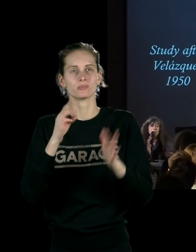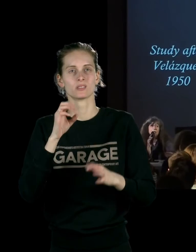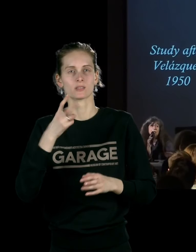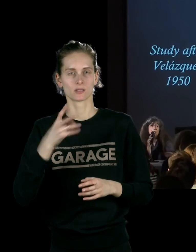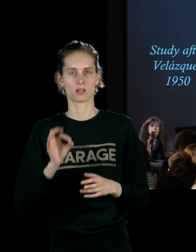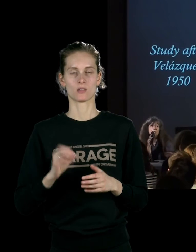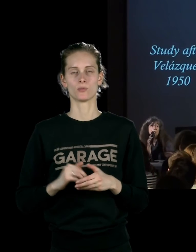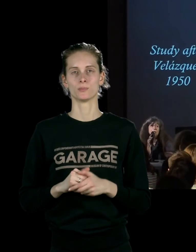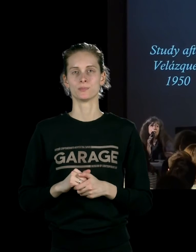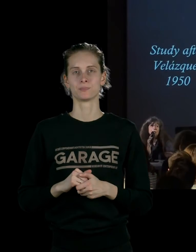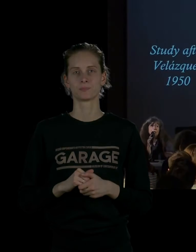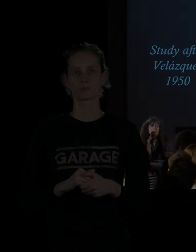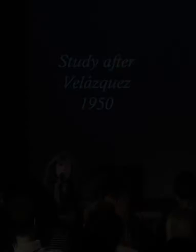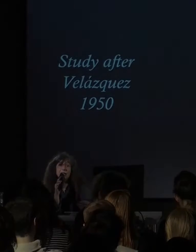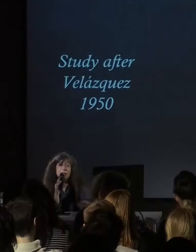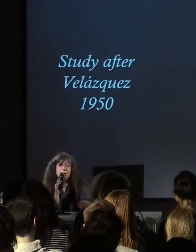плоти.